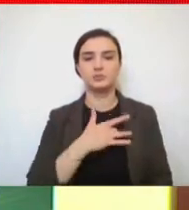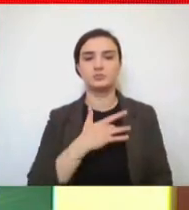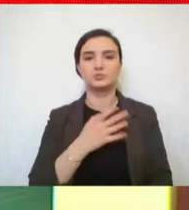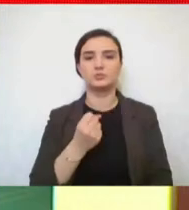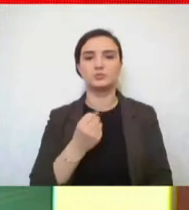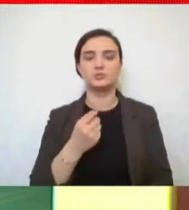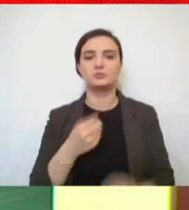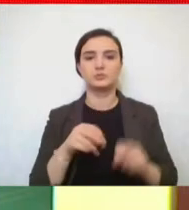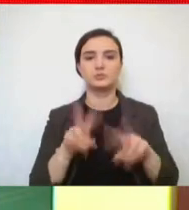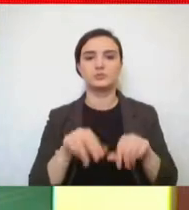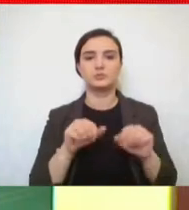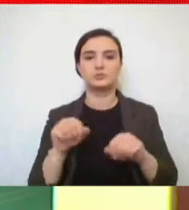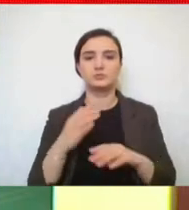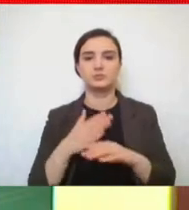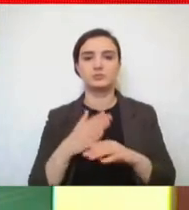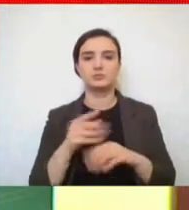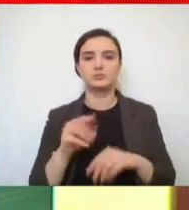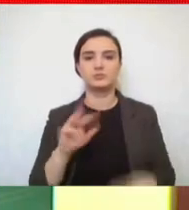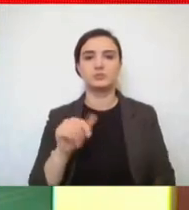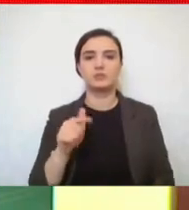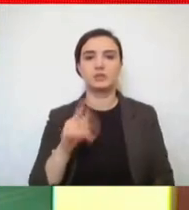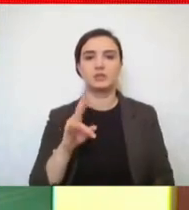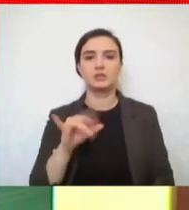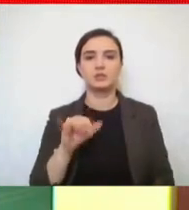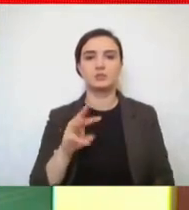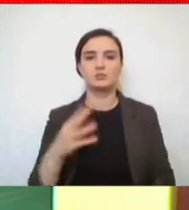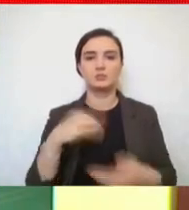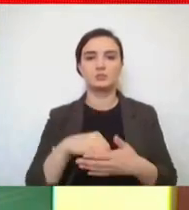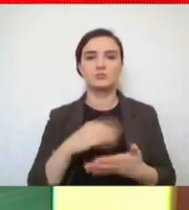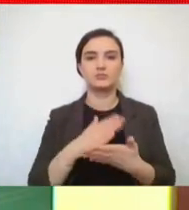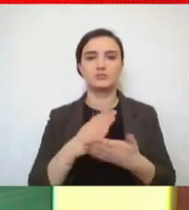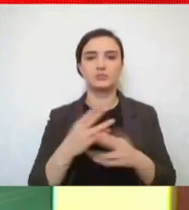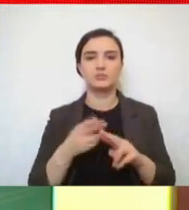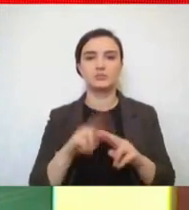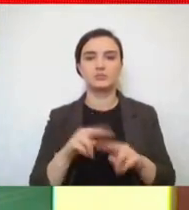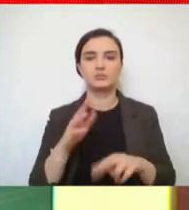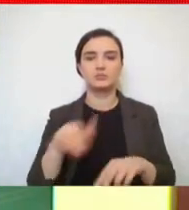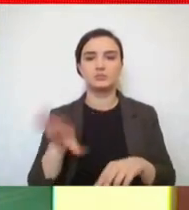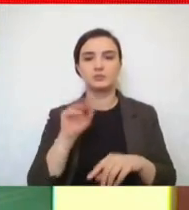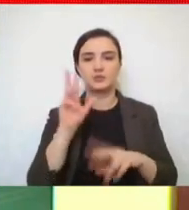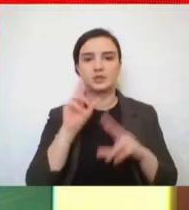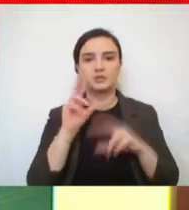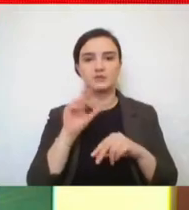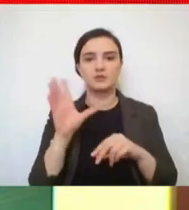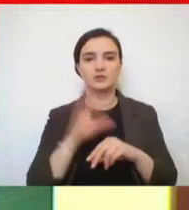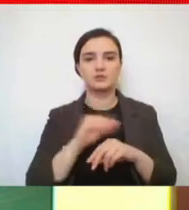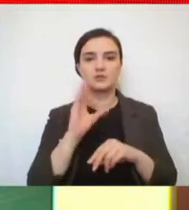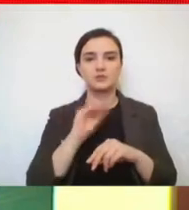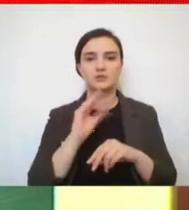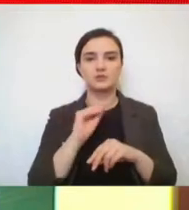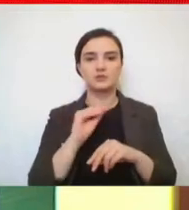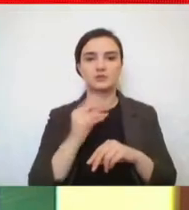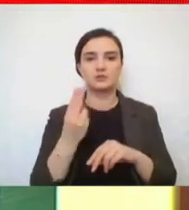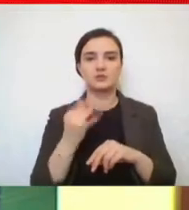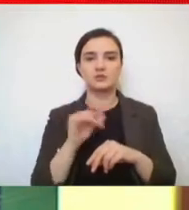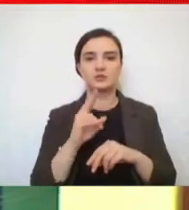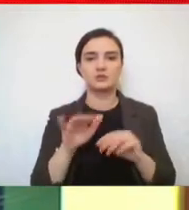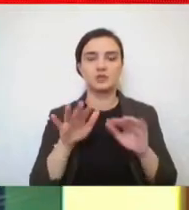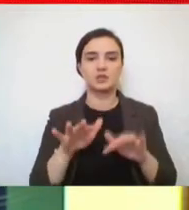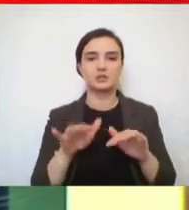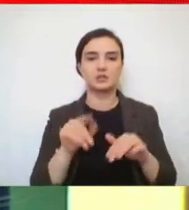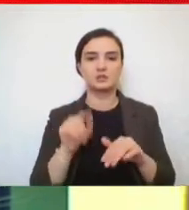არის, რომელშიც მაგნიუმი არის ჩართული. ამიტომ გაითვალისწინეთ ეს, როდესაც ცილოვან ზონას